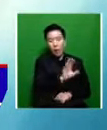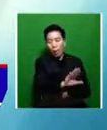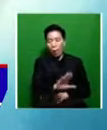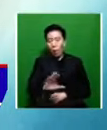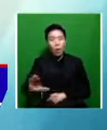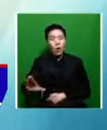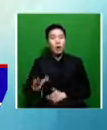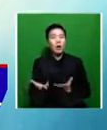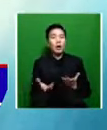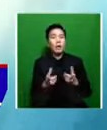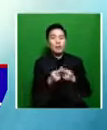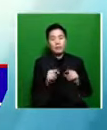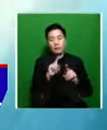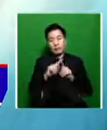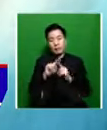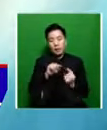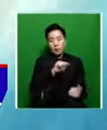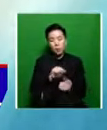ที่แต่ละสถานการณ์นะครับ